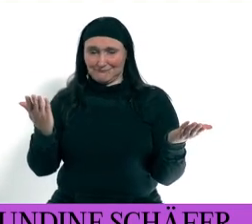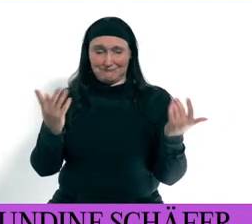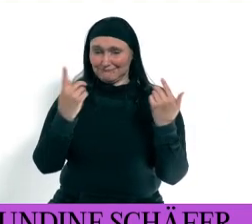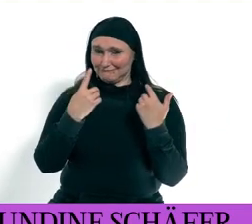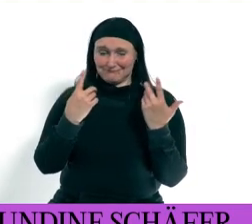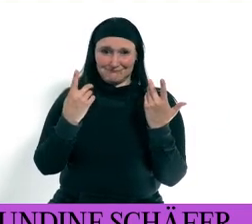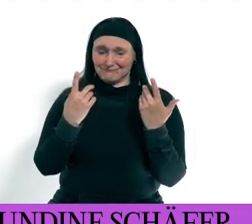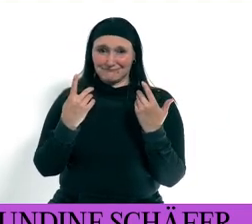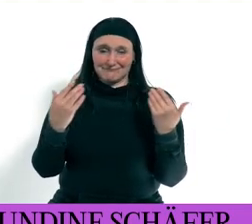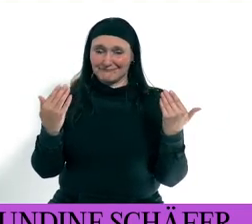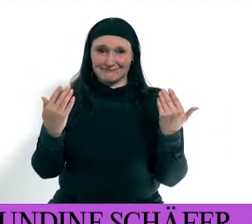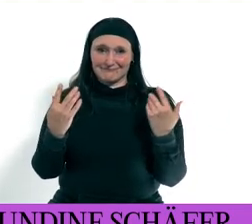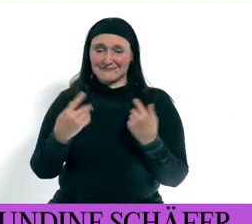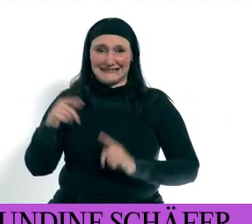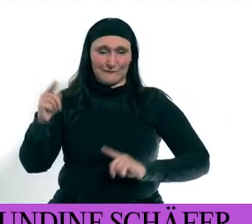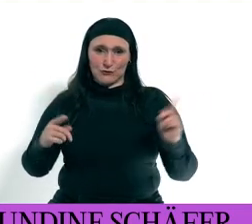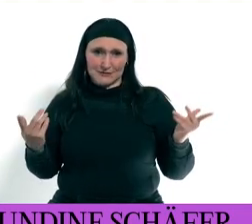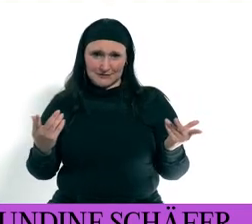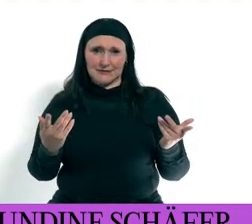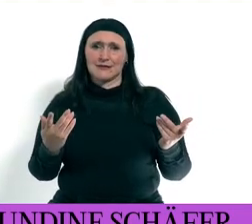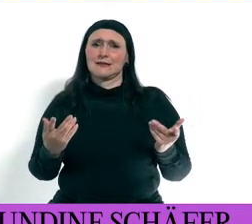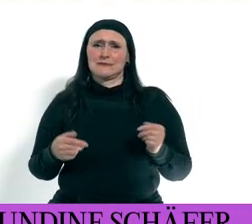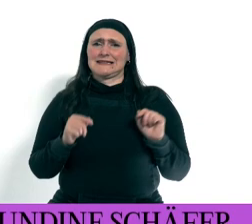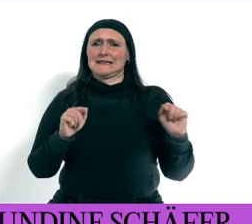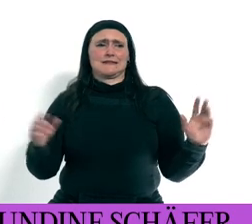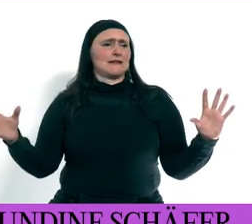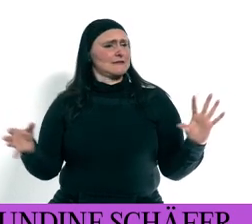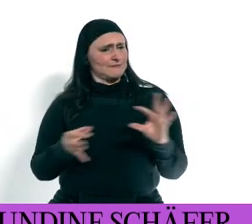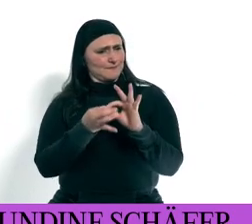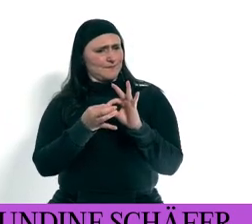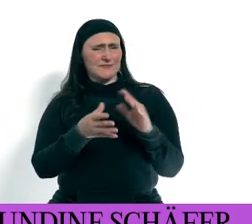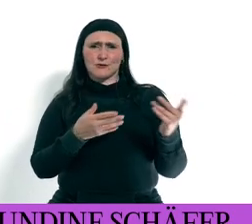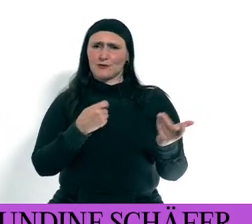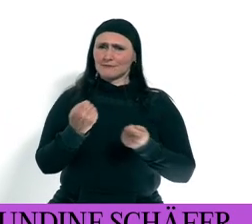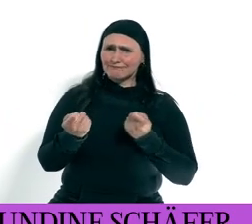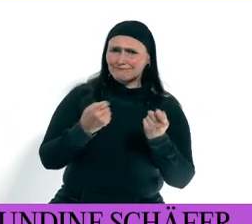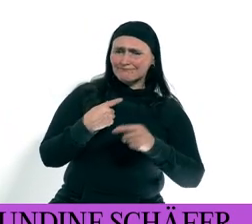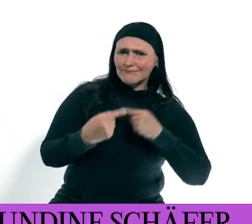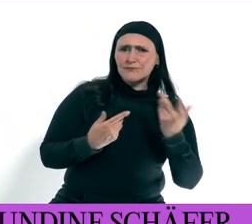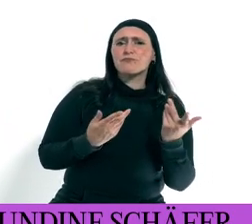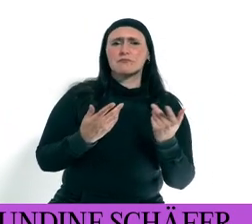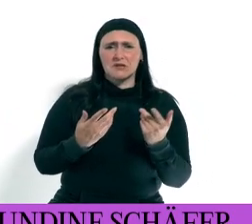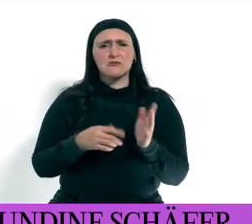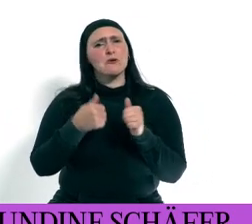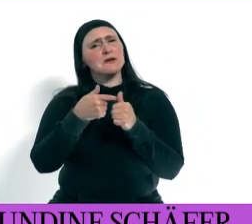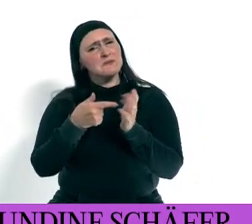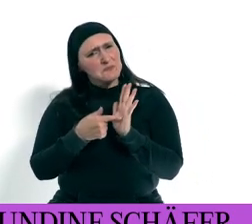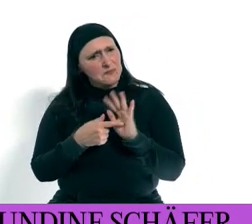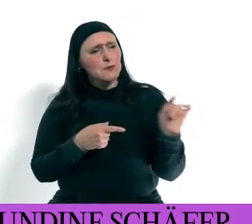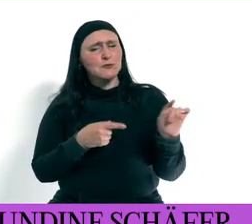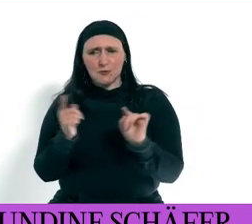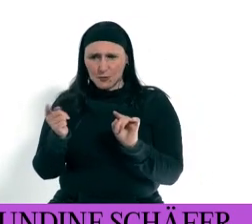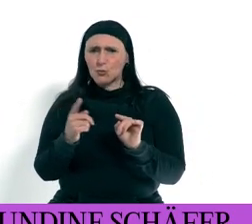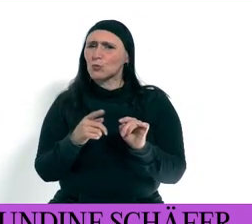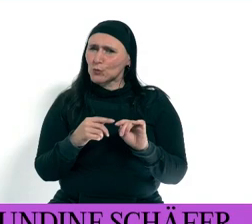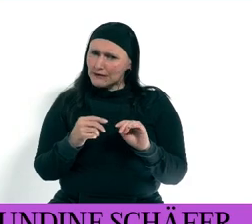Orte. How an artist collective can operate. Was natürlich Konsequenzen hat für das Kunstschaffen